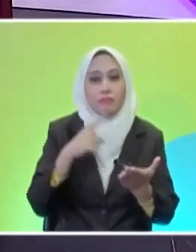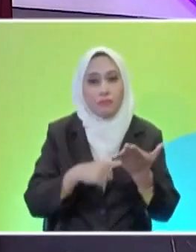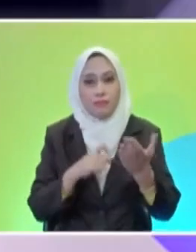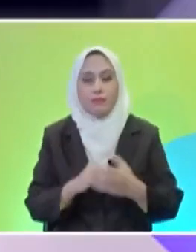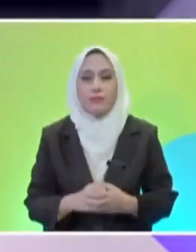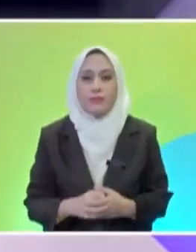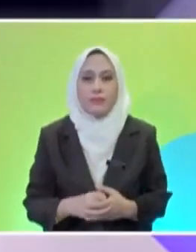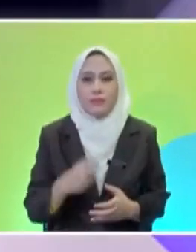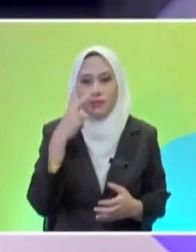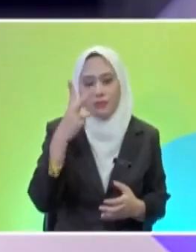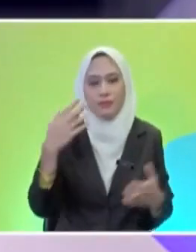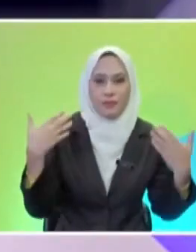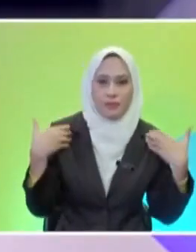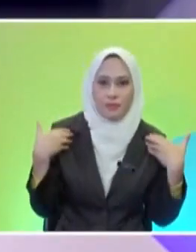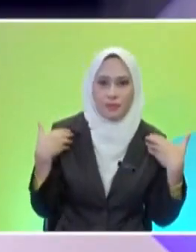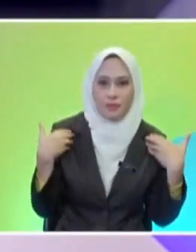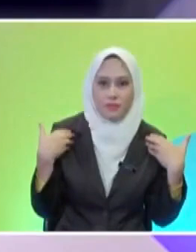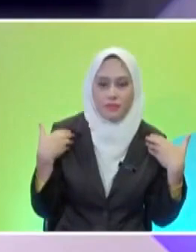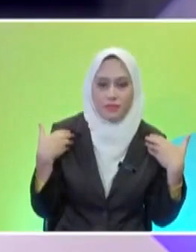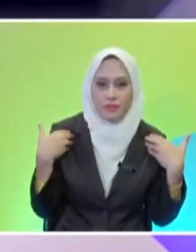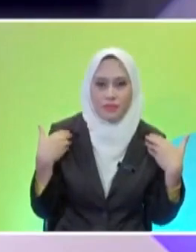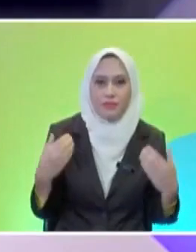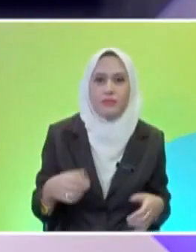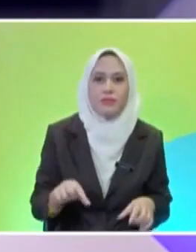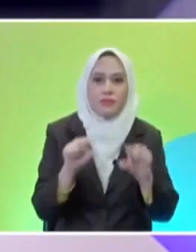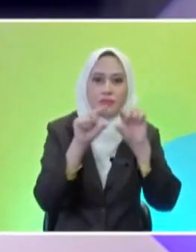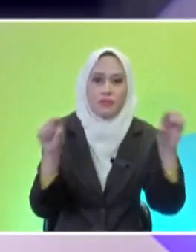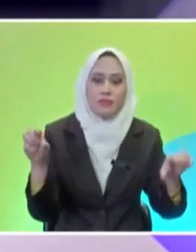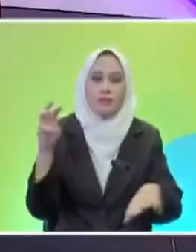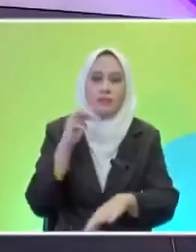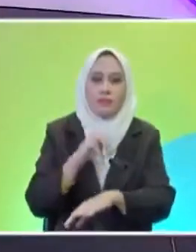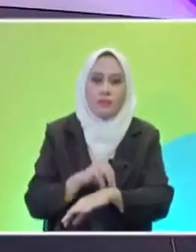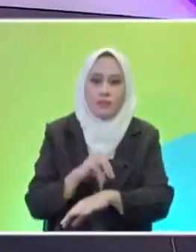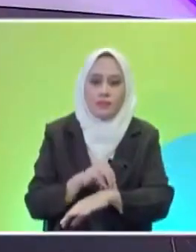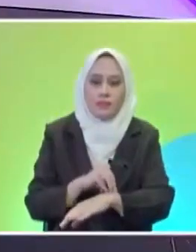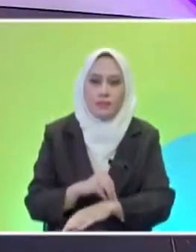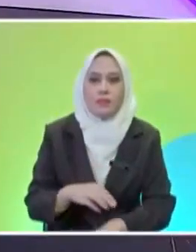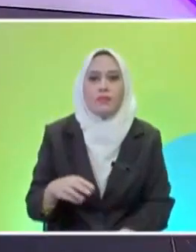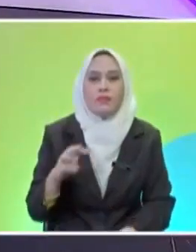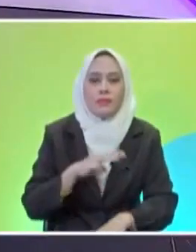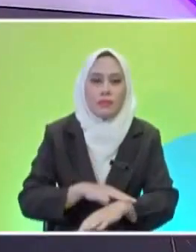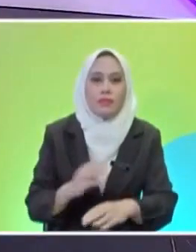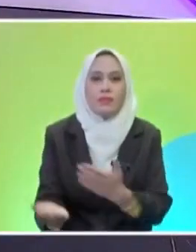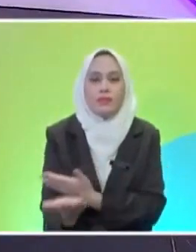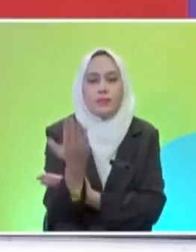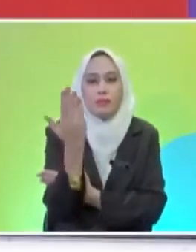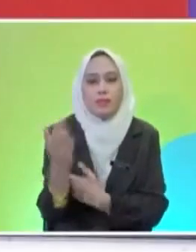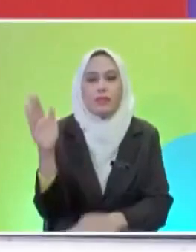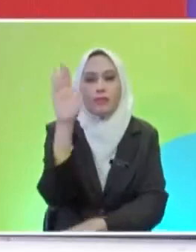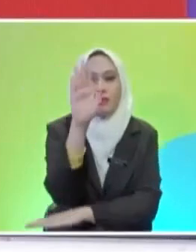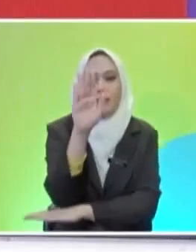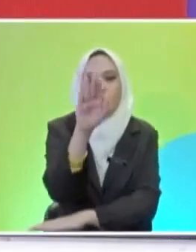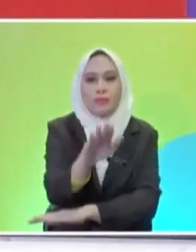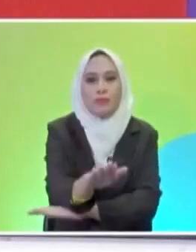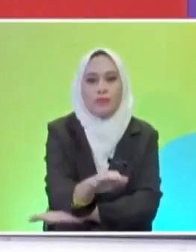nampak di depan cikgu ni ada satu papan garis master tau. Ada waktu pagi, tengah hari,